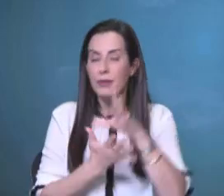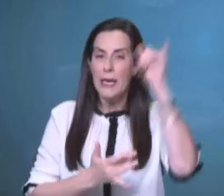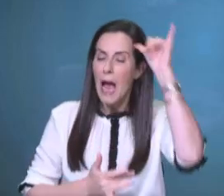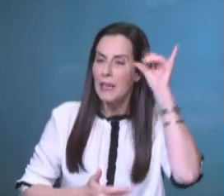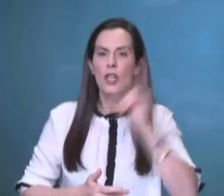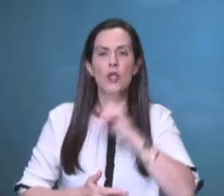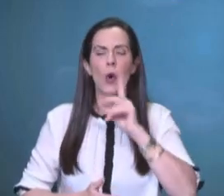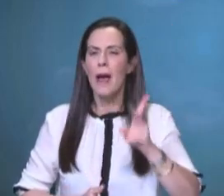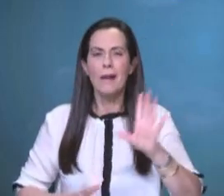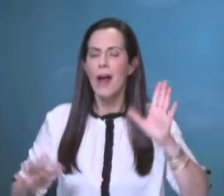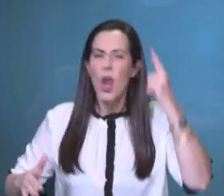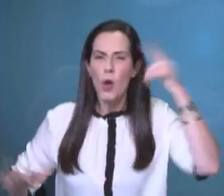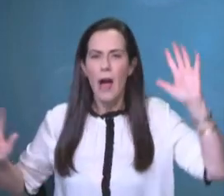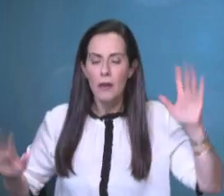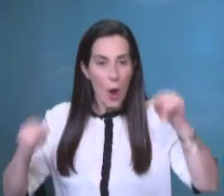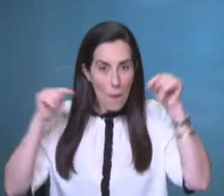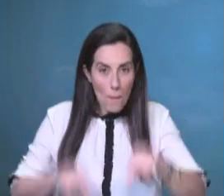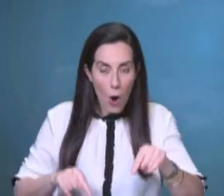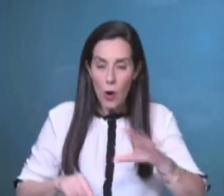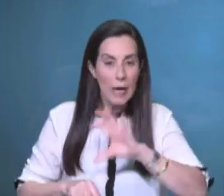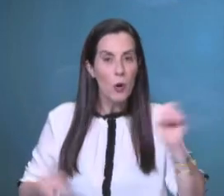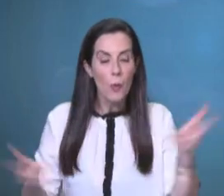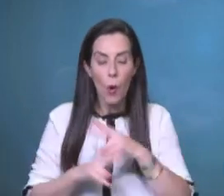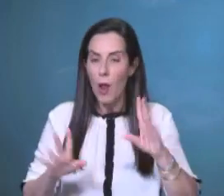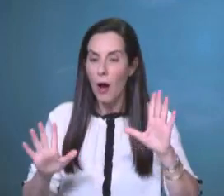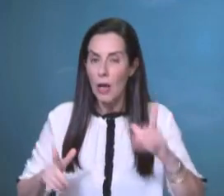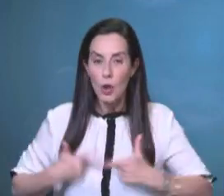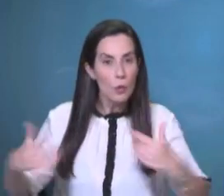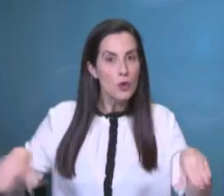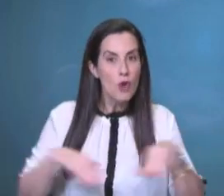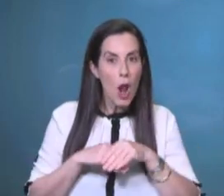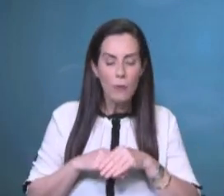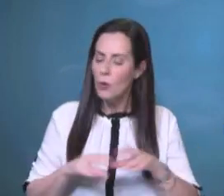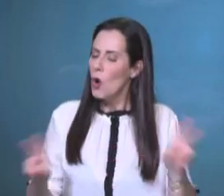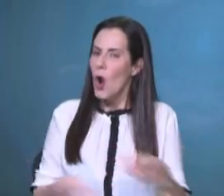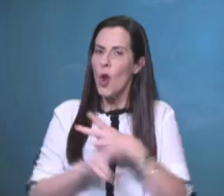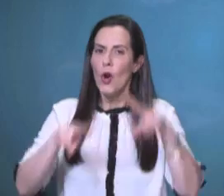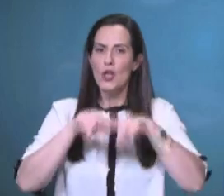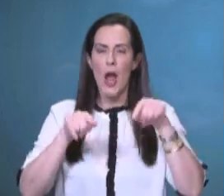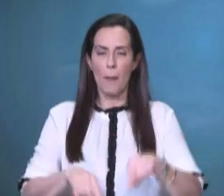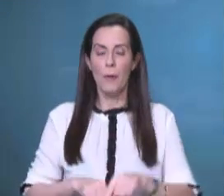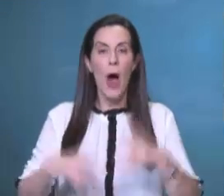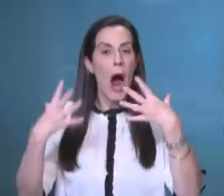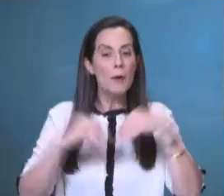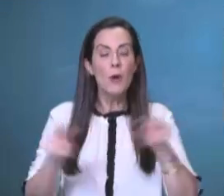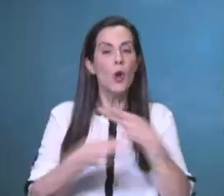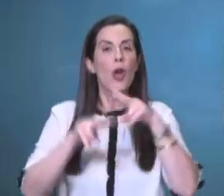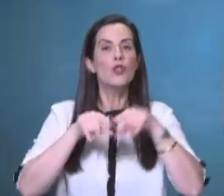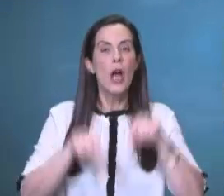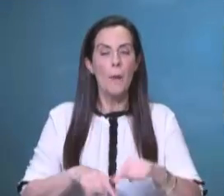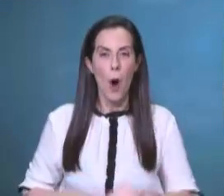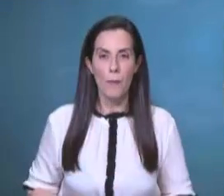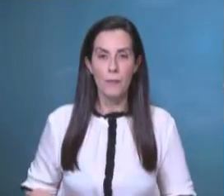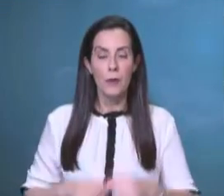לעיראק, לאונלולו. פה, אם הוא לא מסוגל לחיות אתנו בשלום, הוא לא יכול להישאר פה. המשפחה שלו לא יכולה להישאר פה. בבוקר